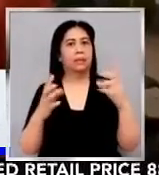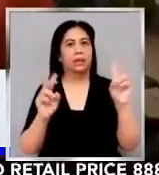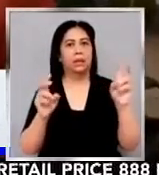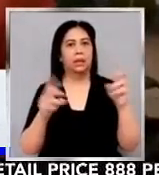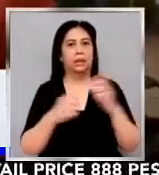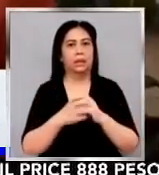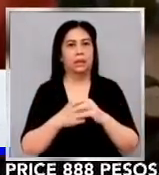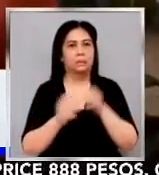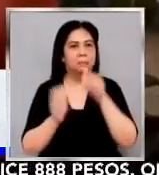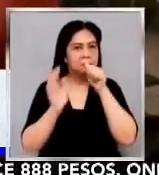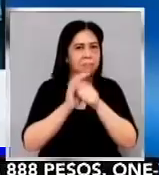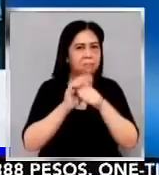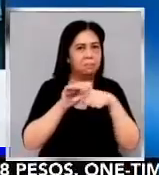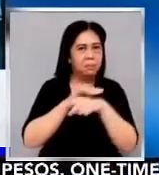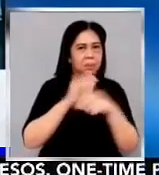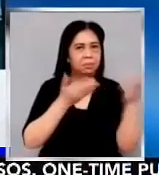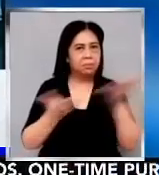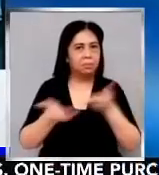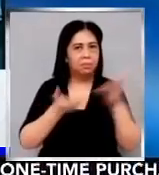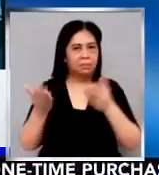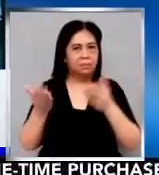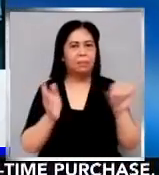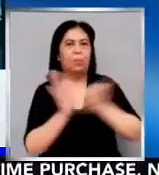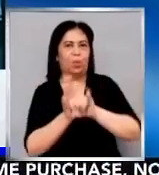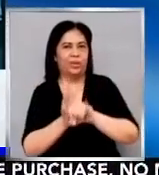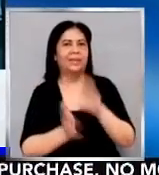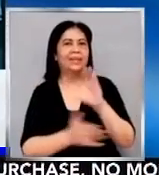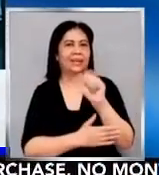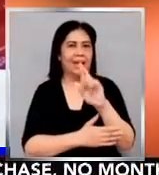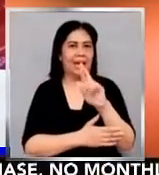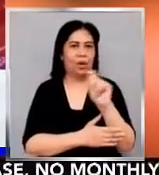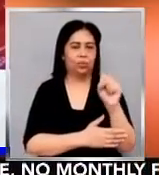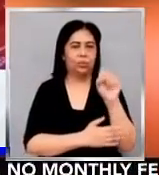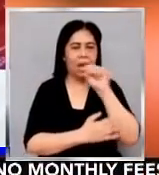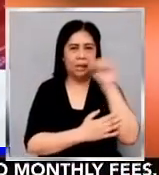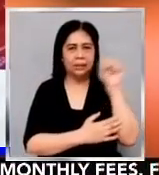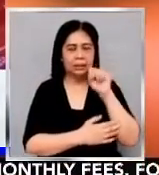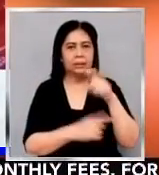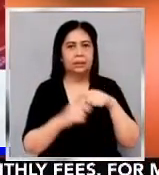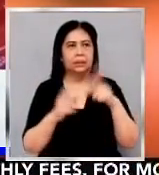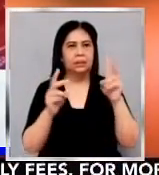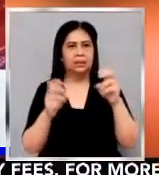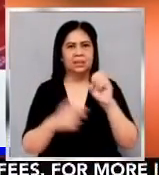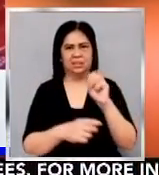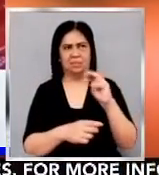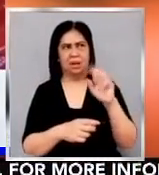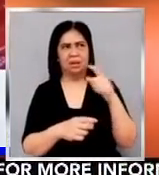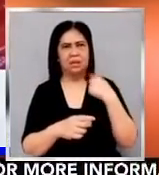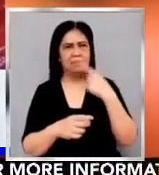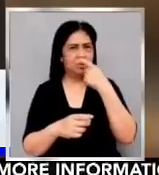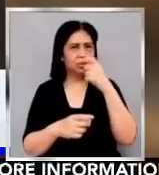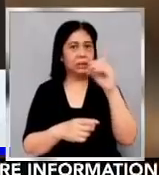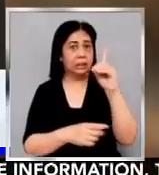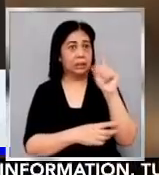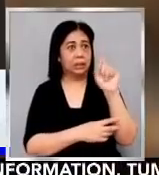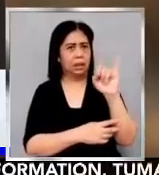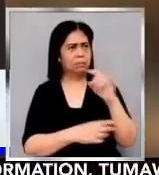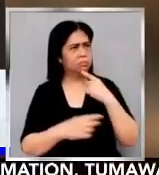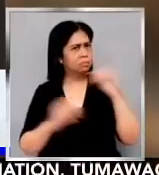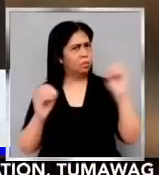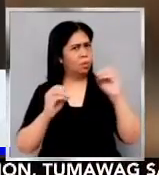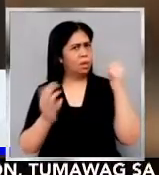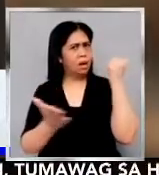imported na mga carrots talaga. We call them smuggled kasi sabi naman ni BPI wala silang in-approve na